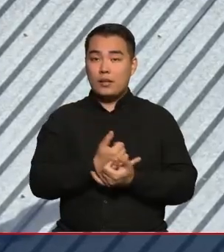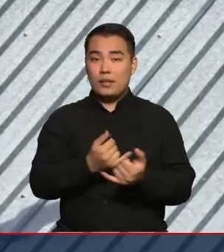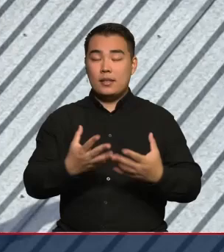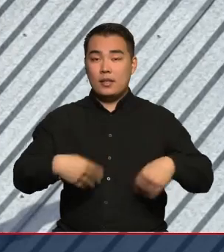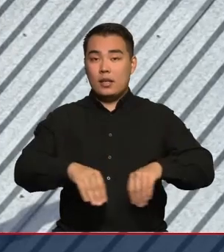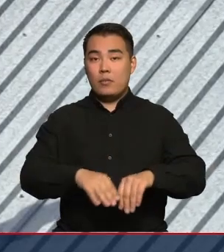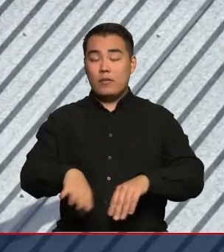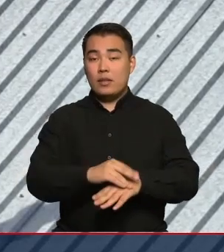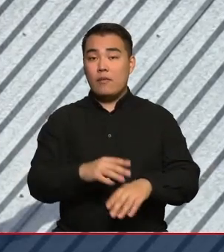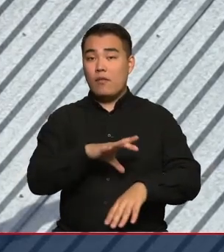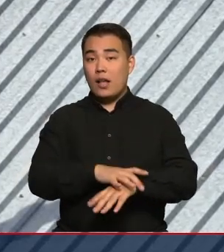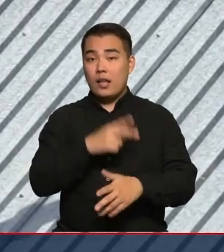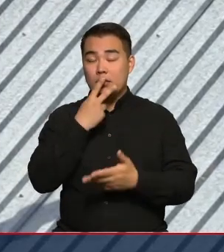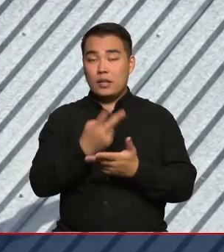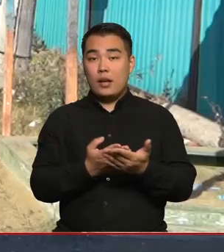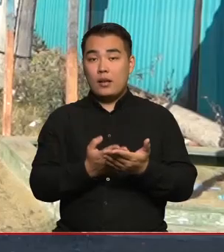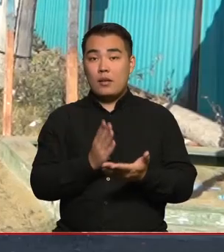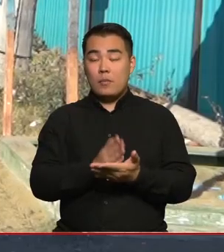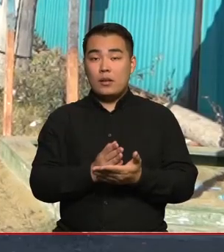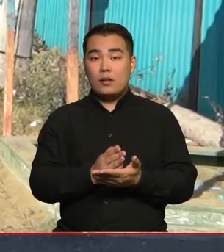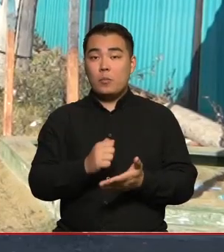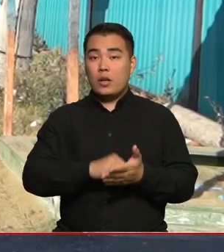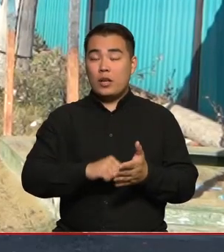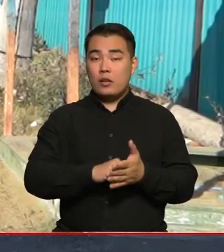семей. Ведь все эти факторы зачастую влияют